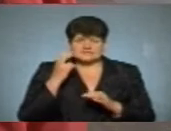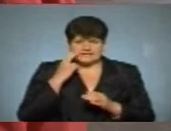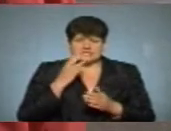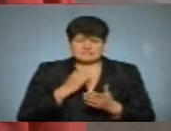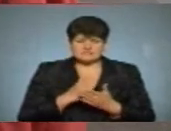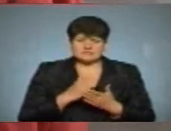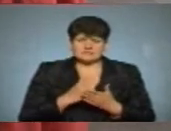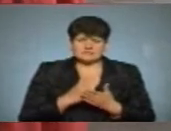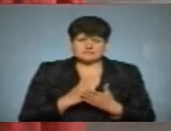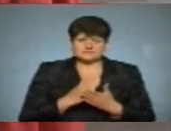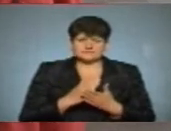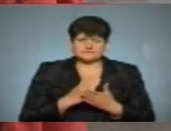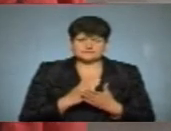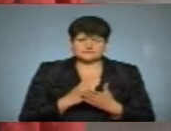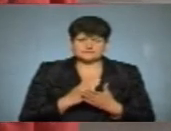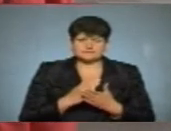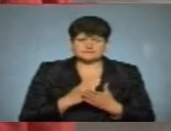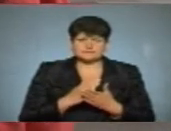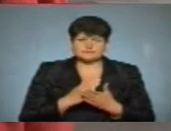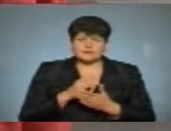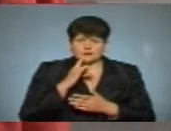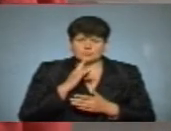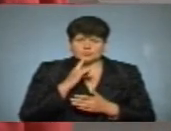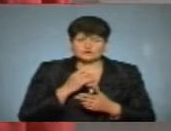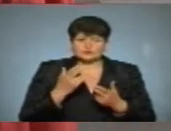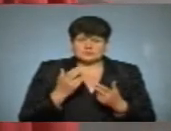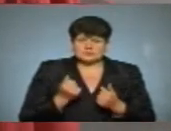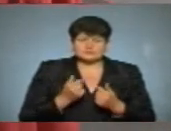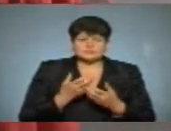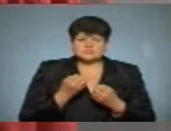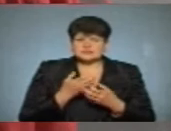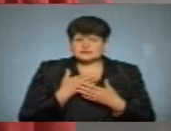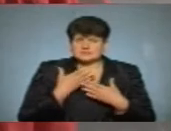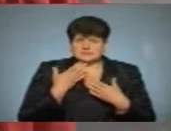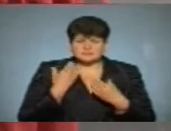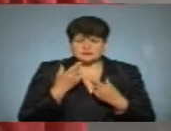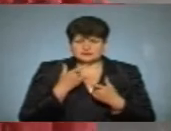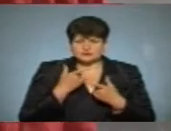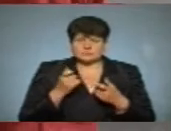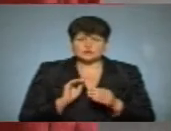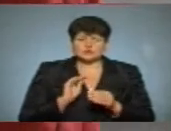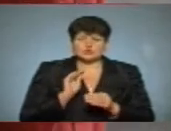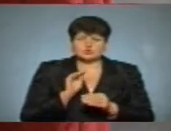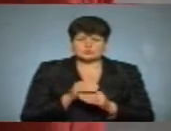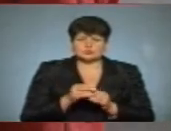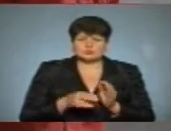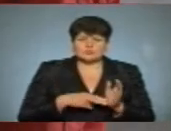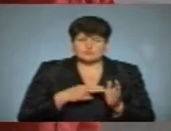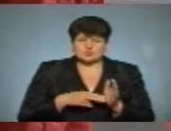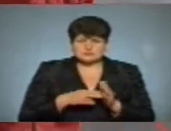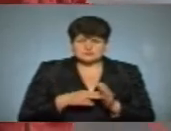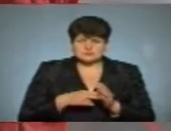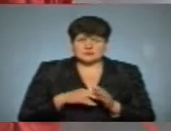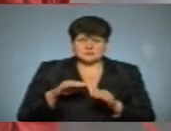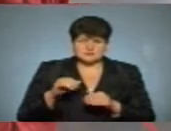є. Тільки треба на Київ їхати, так? Ну, поки так. Ну, ще немає інформації про додаткові потяги. Про додаткові потяги. А, ясно.